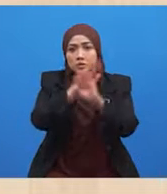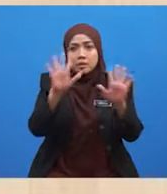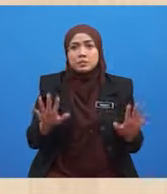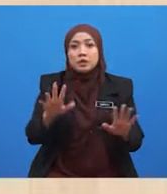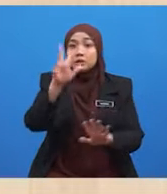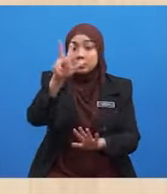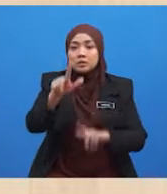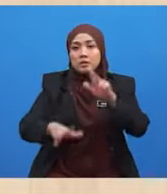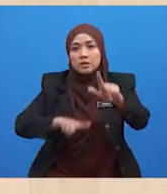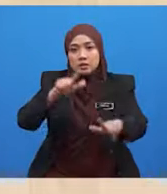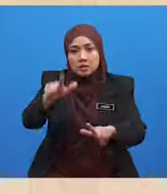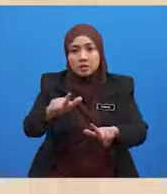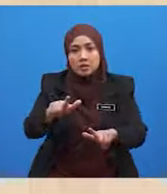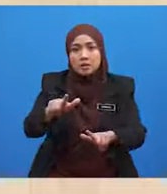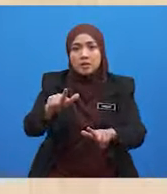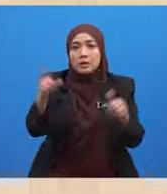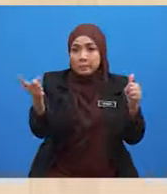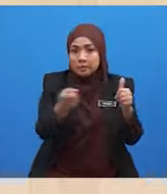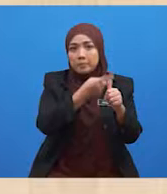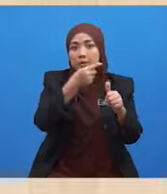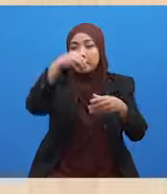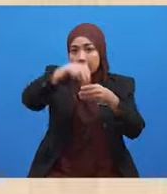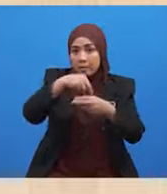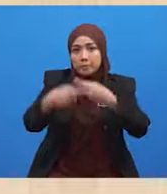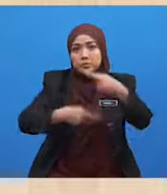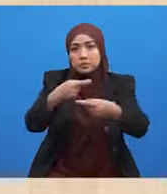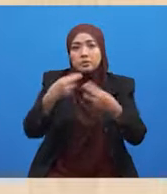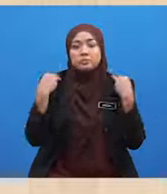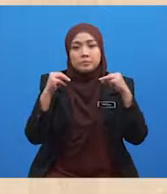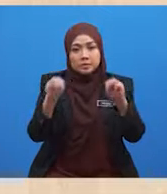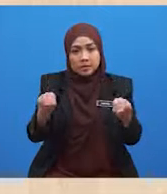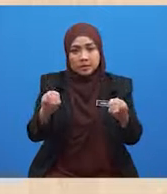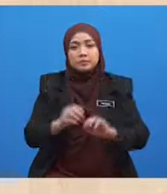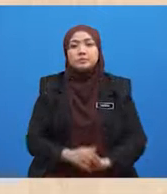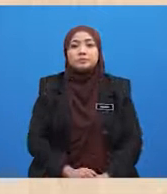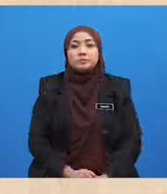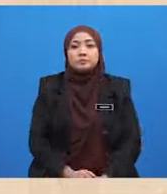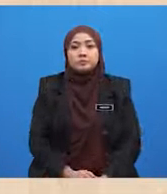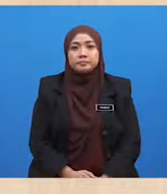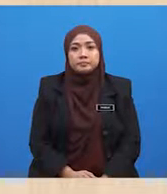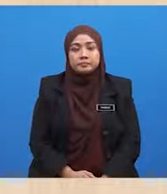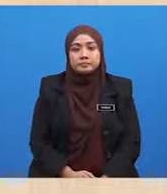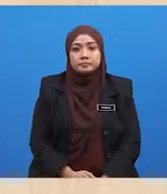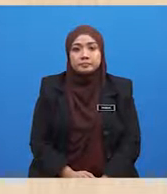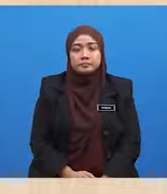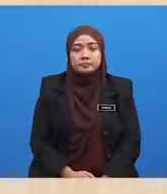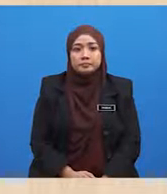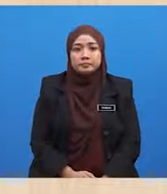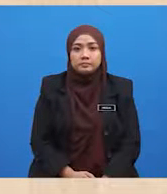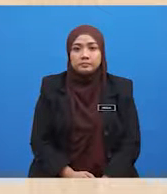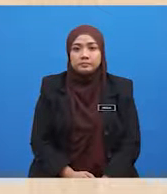Jelaskan tiga langkah pertama dalam proses pemasaran Hai